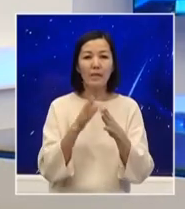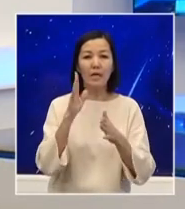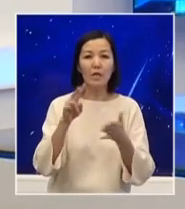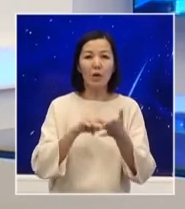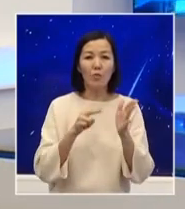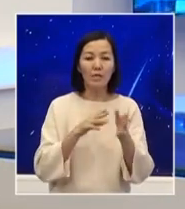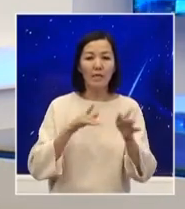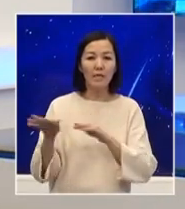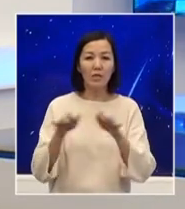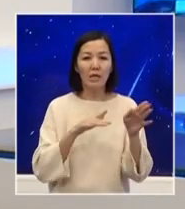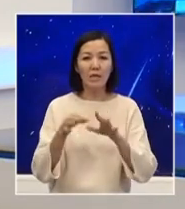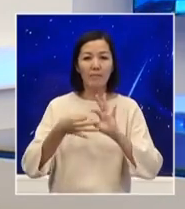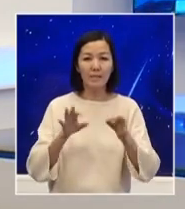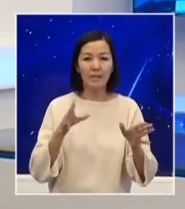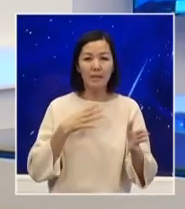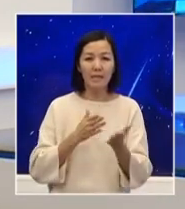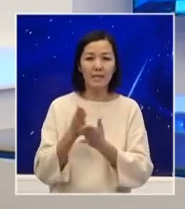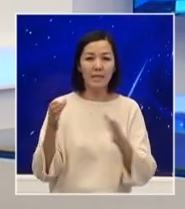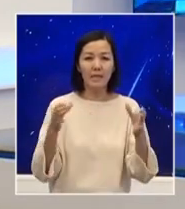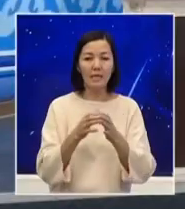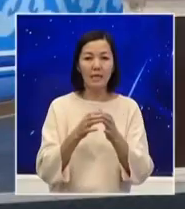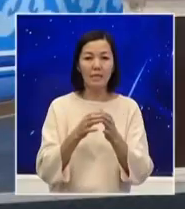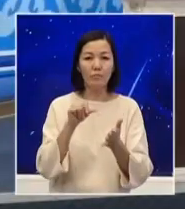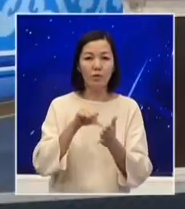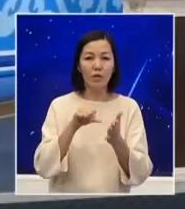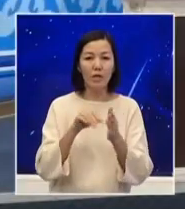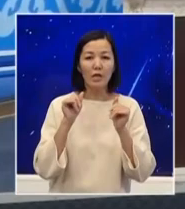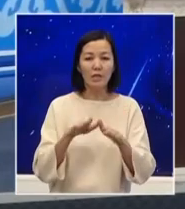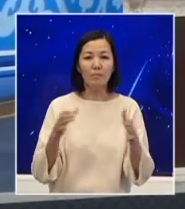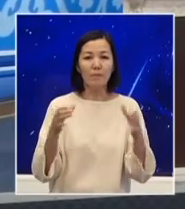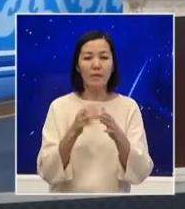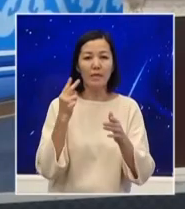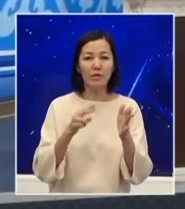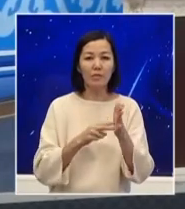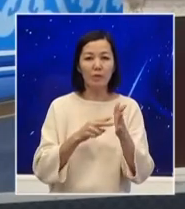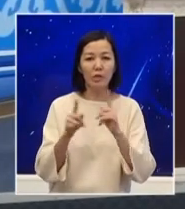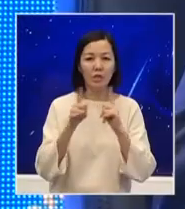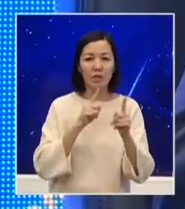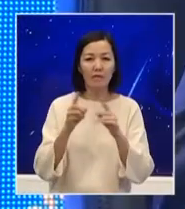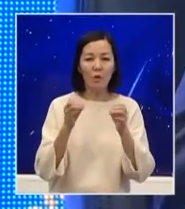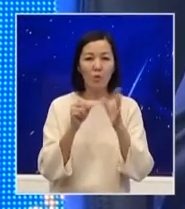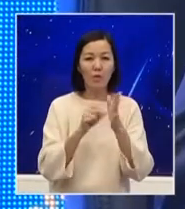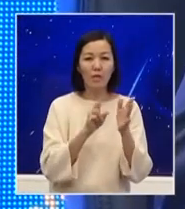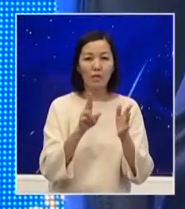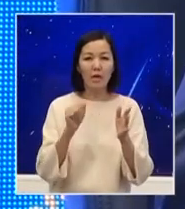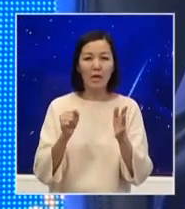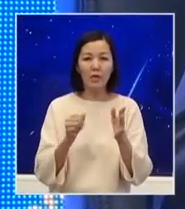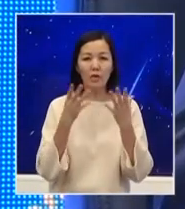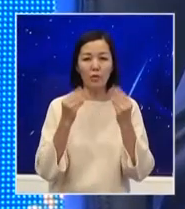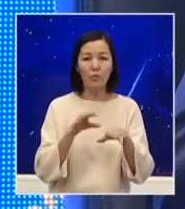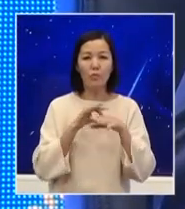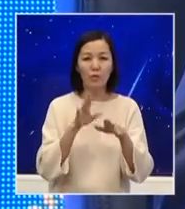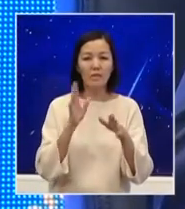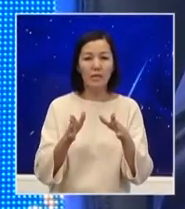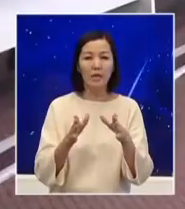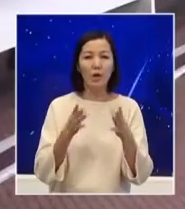алдағы уақытта өткізетін шаралар пысықталды. Саяси кеңес бюро мүшелері шешімімен партияның 27-ші конференциясы 16-ші